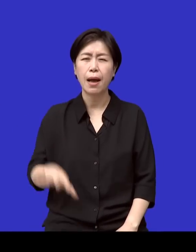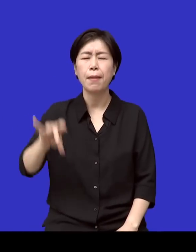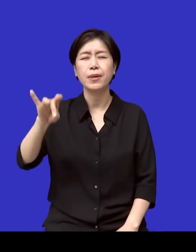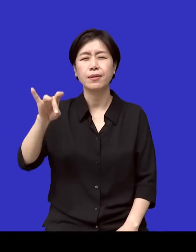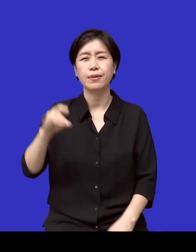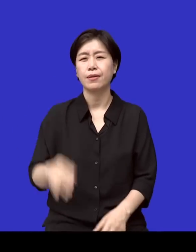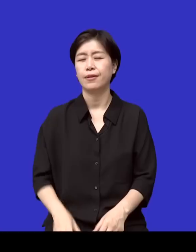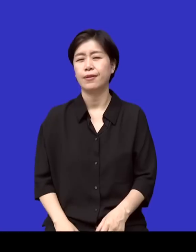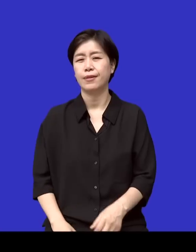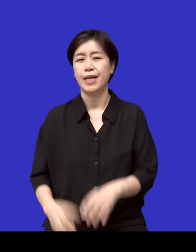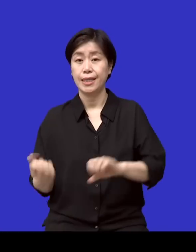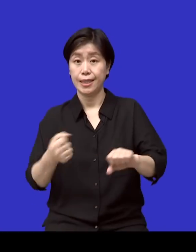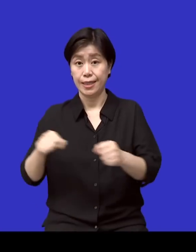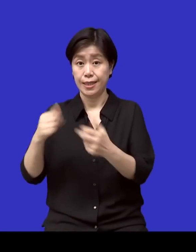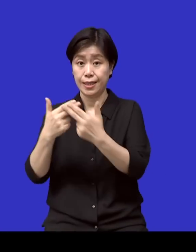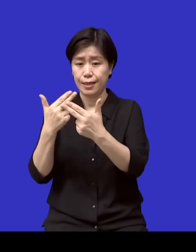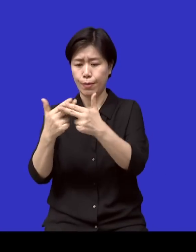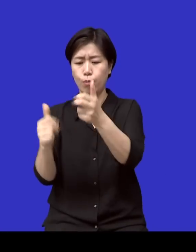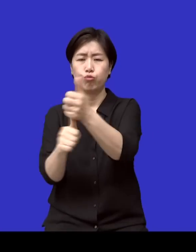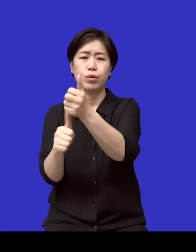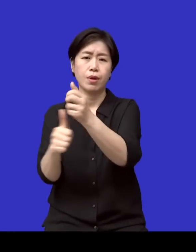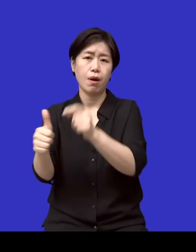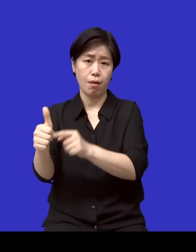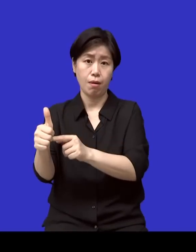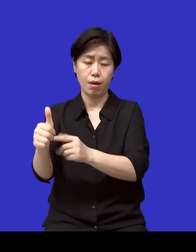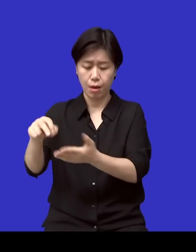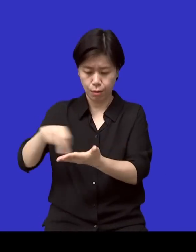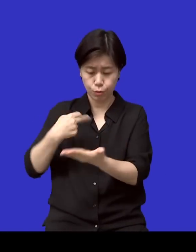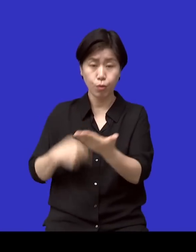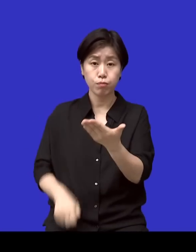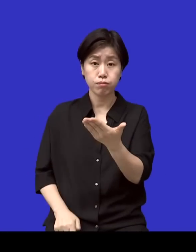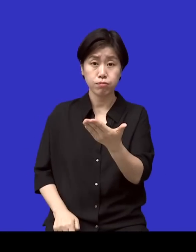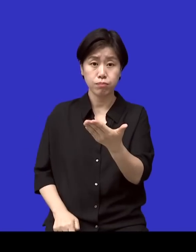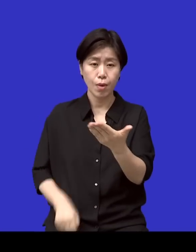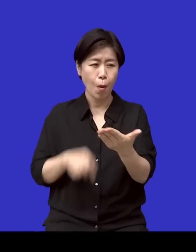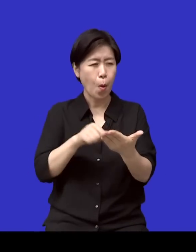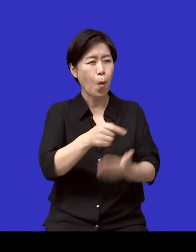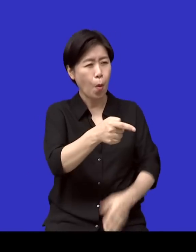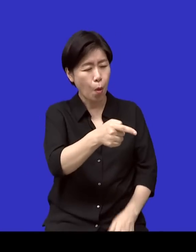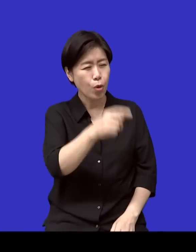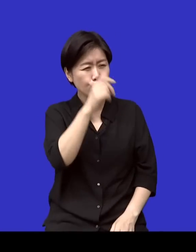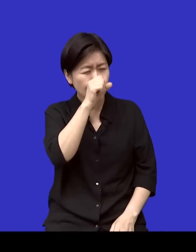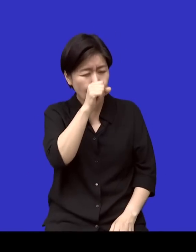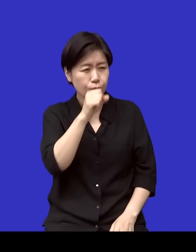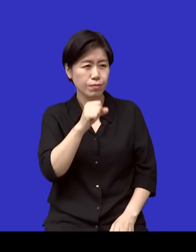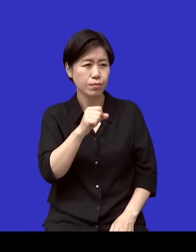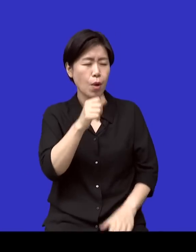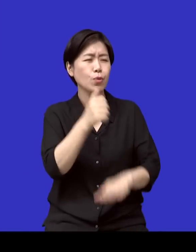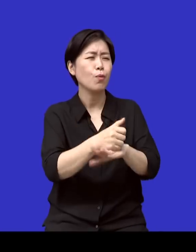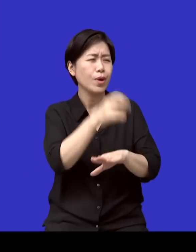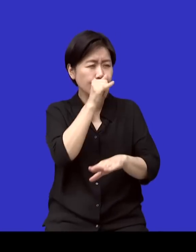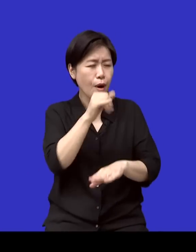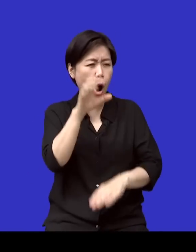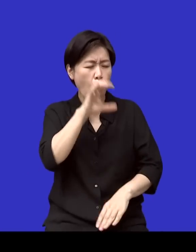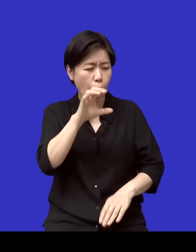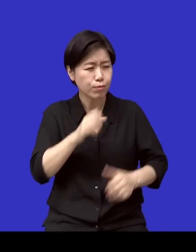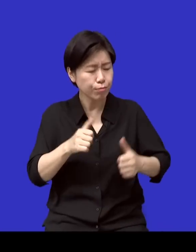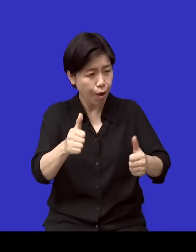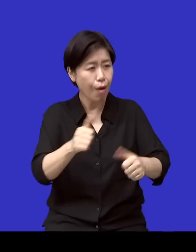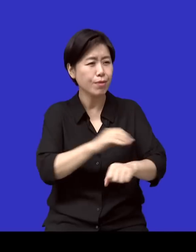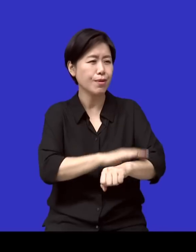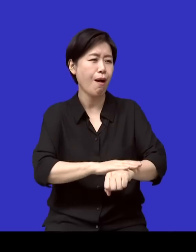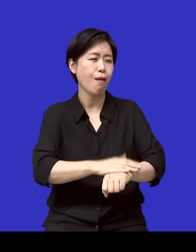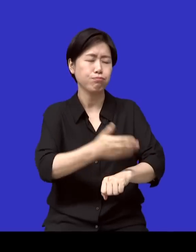연락이 오셨어요. 네. 카톡에 오셨는데 소위 열심히 하더니 좋은 결과 있는 야. 것 같다. 감독한테 연락해봐